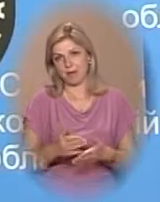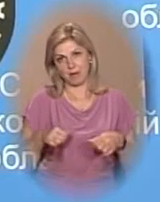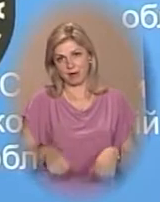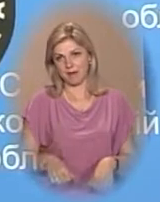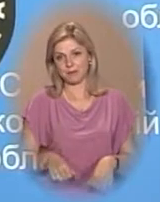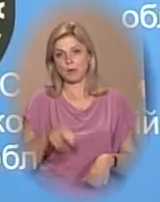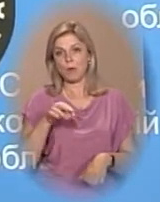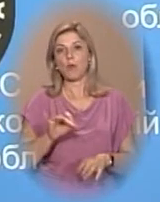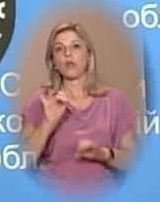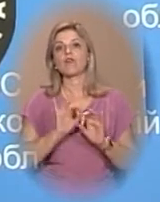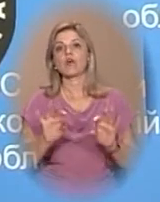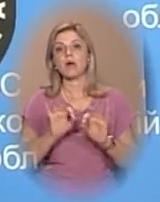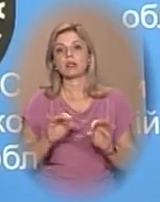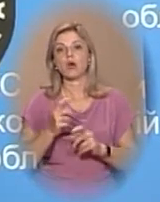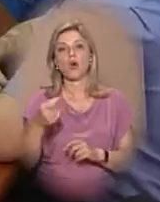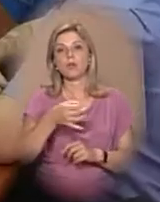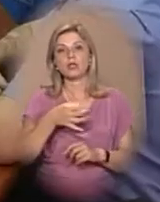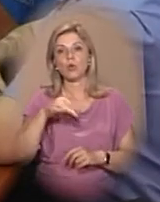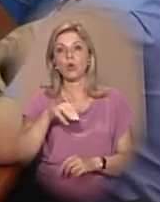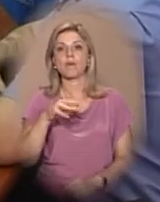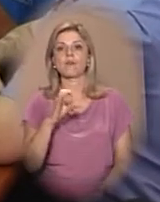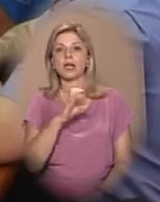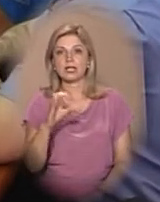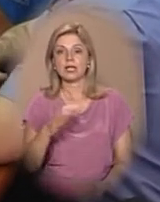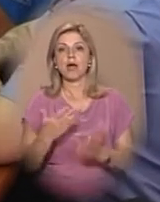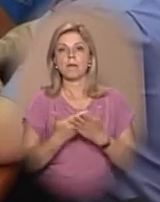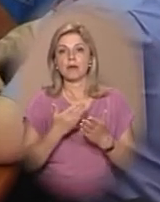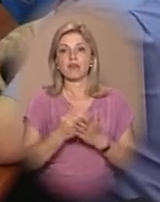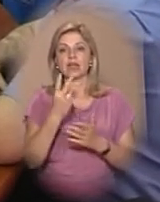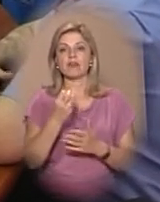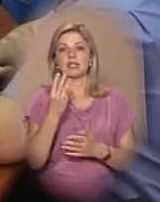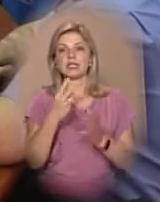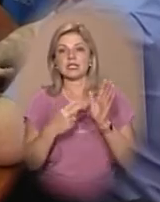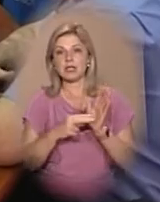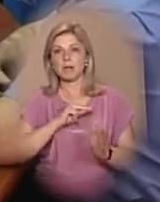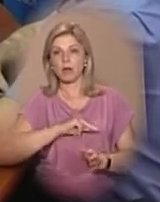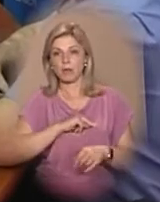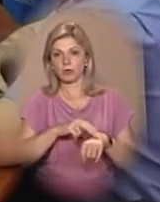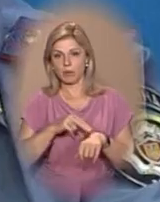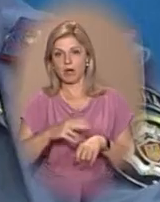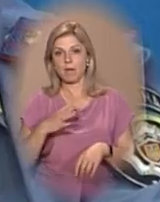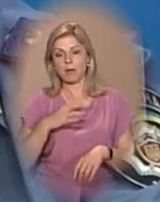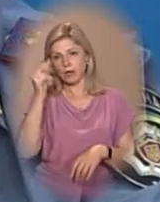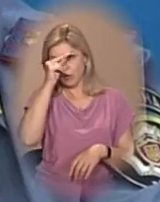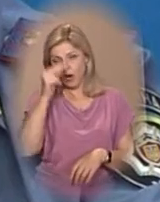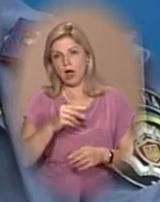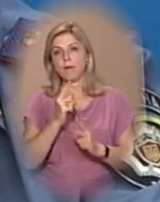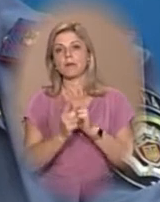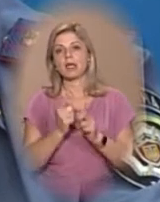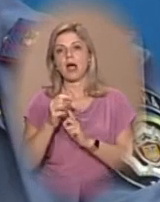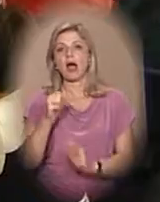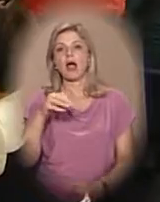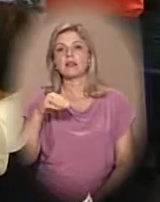За інформацією обласного УМВС, 237 співробітників ДАІ області протягом тижня проходили переатестацію. За висновком